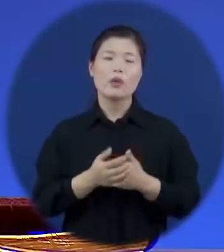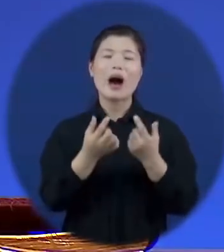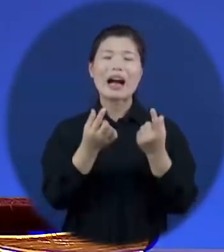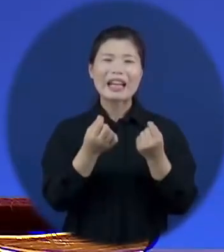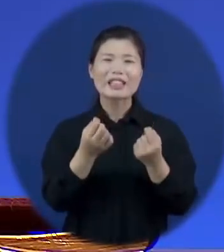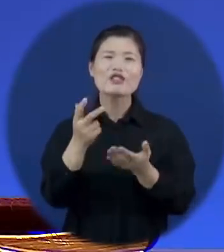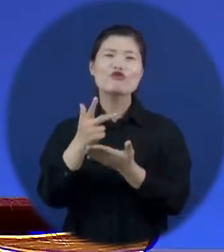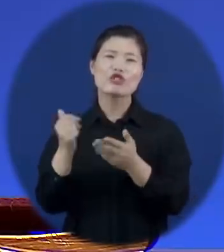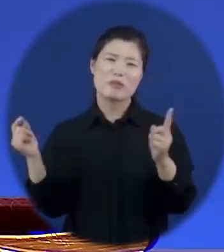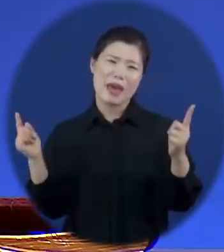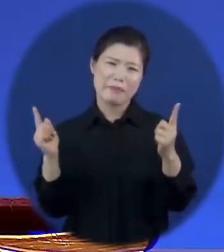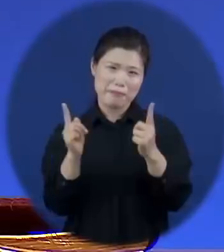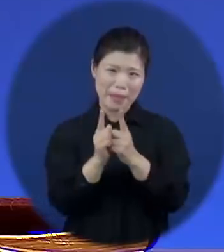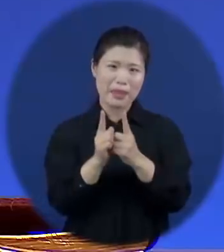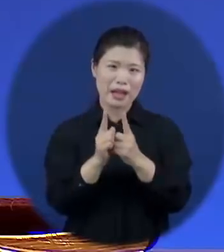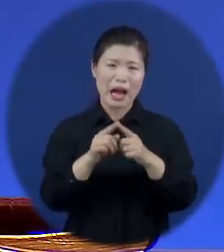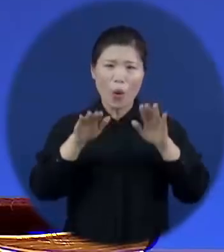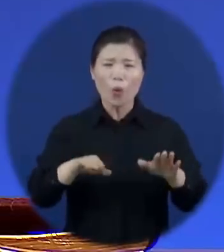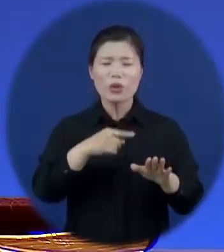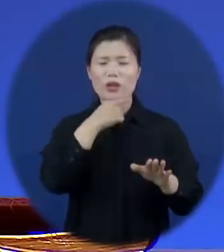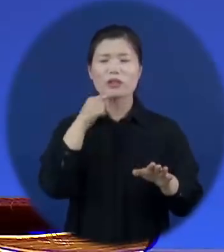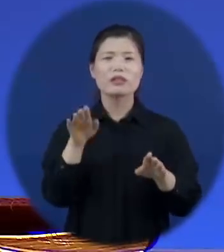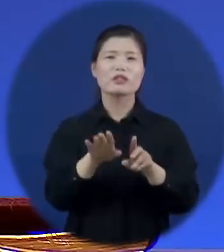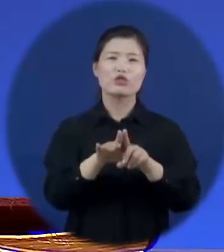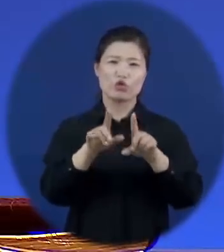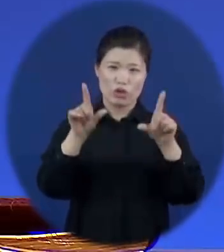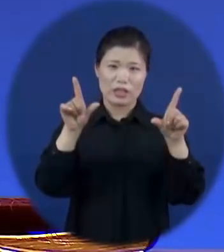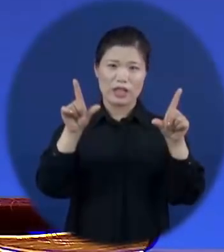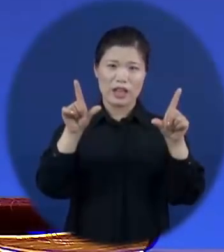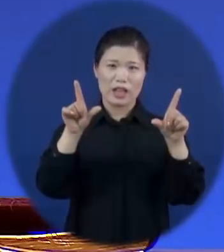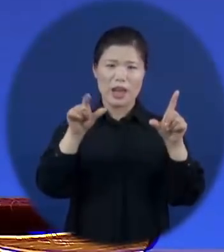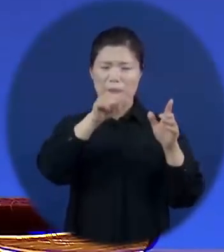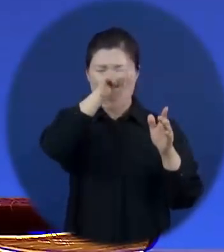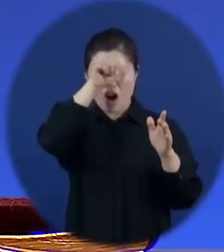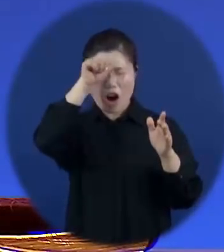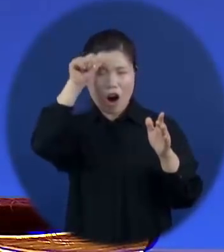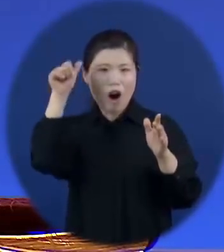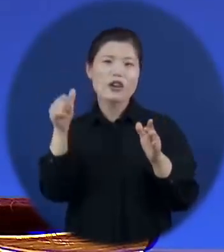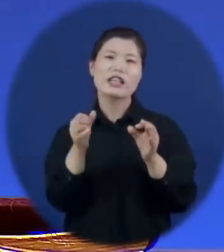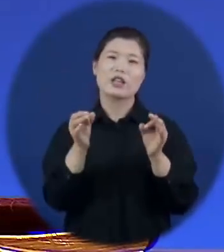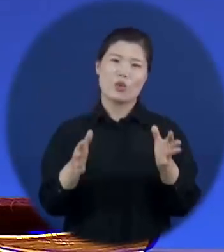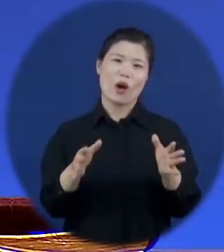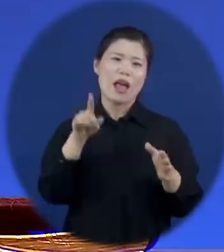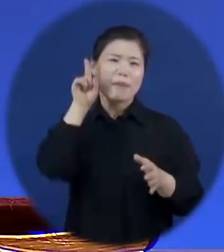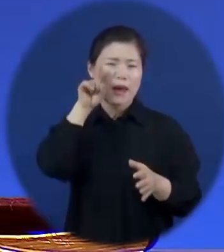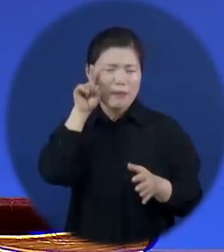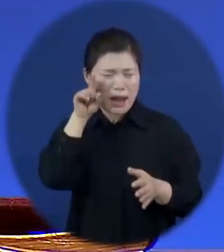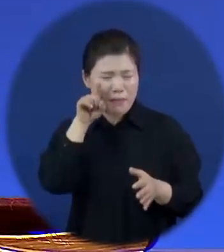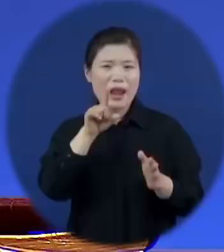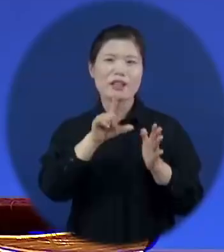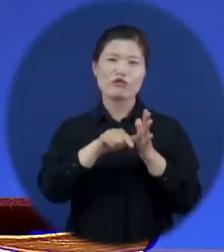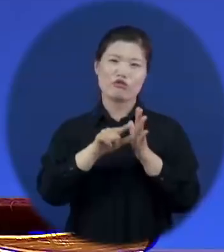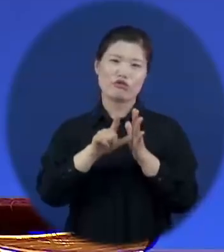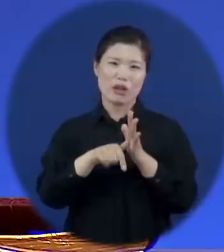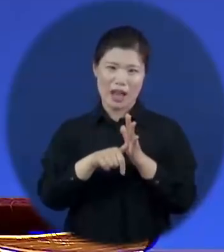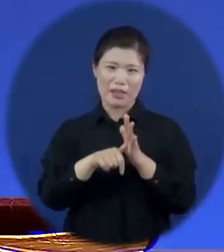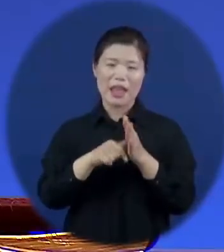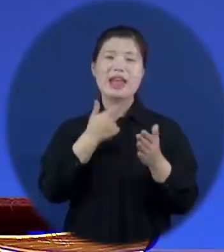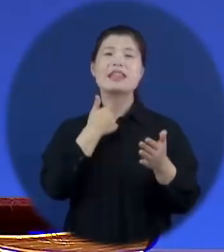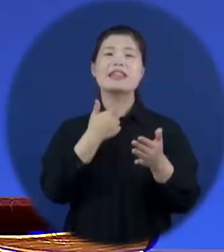이런 주님의 만남의 역사가 이 주일에 그리고 우리 일평생 동안 매일